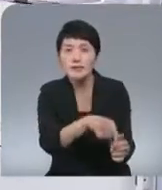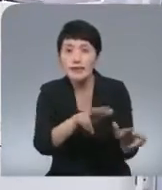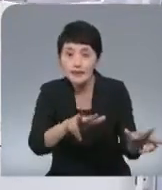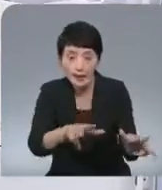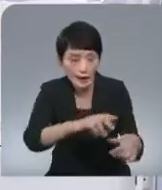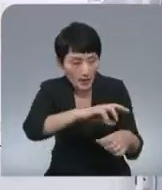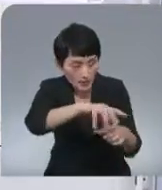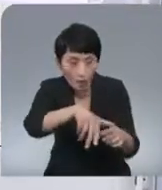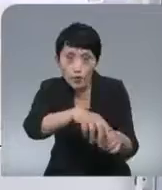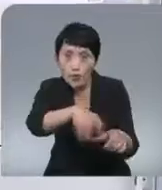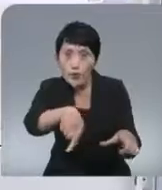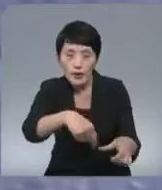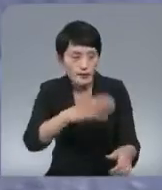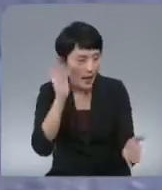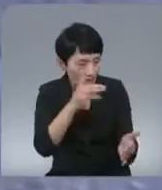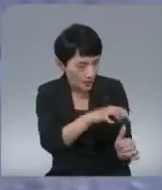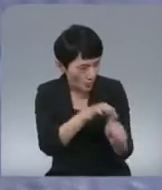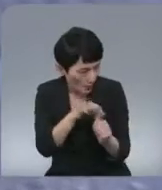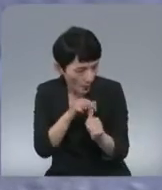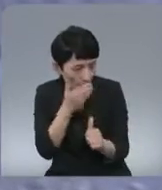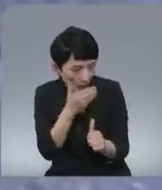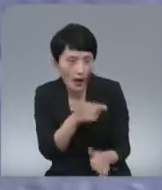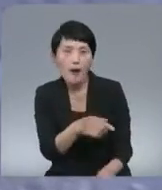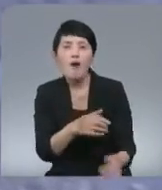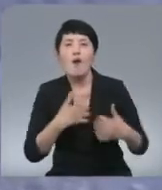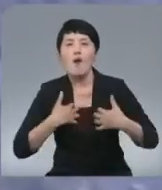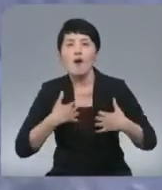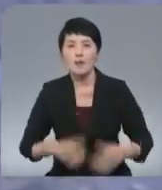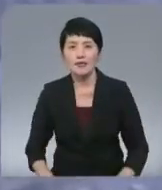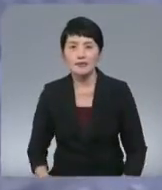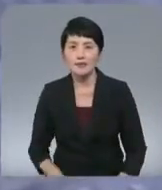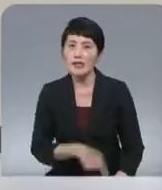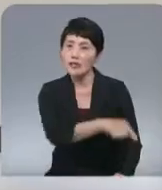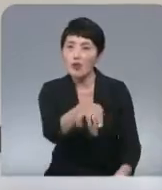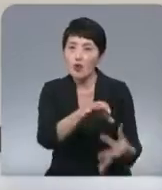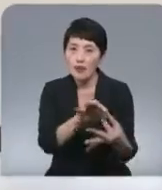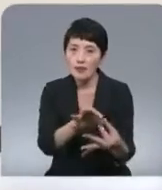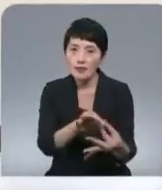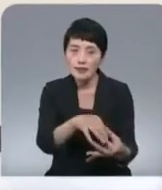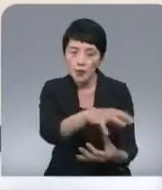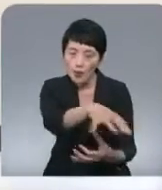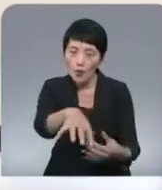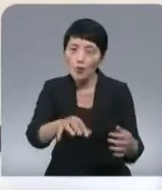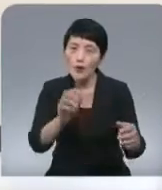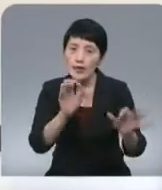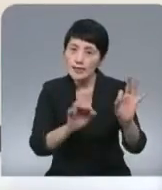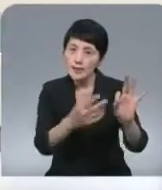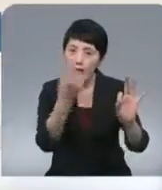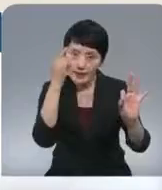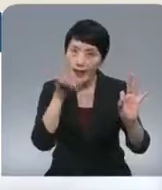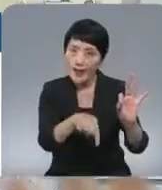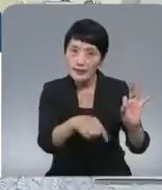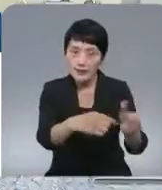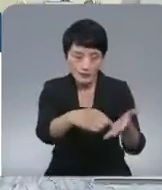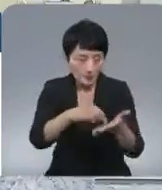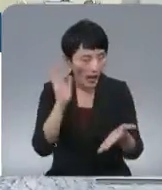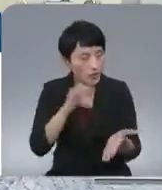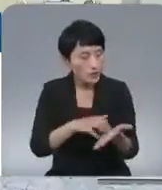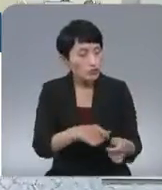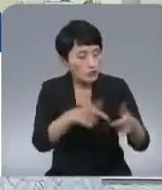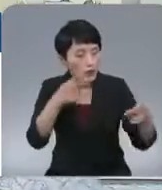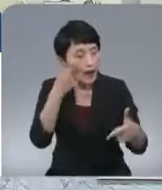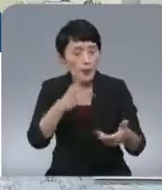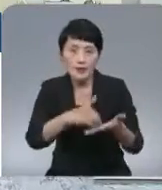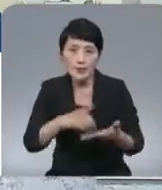профильным специальностям при открытии новых и расширение существующих факультетов и кафедр будет набран